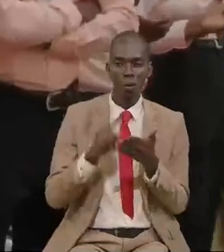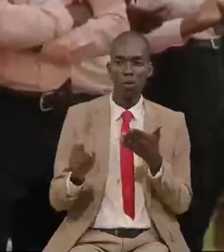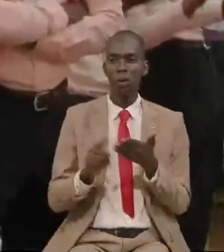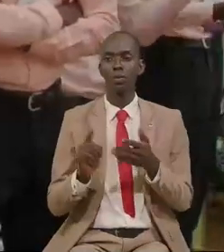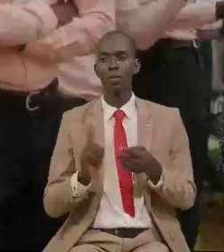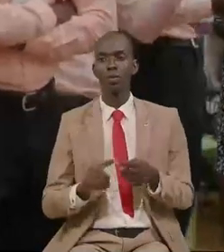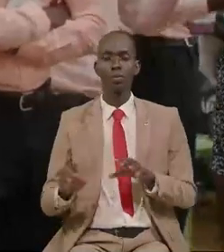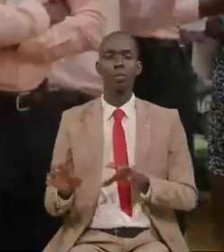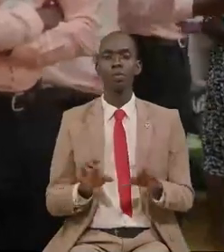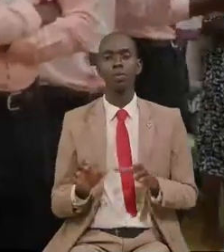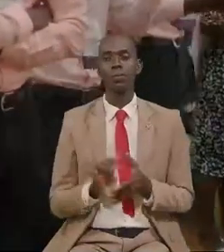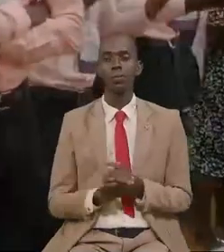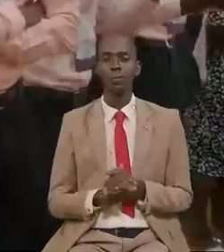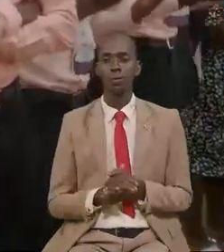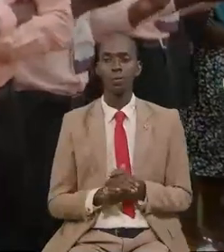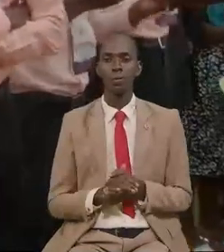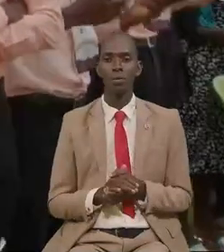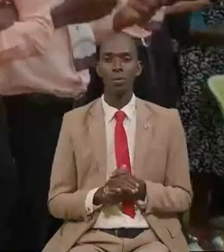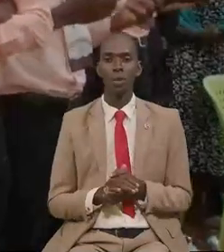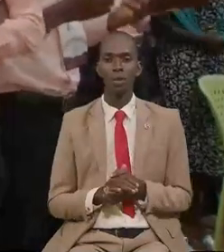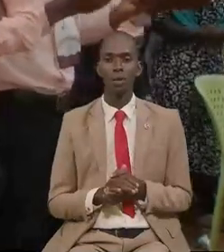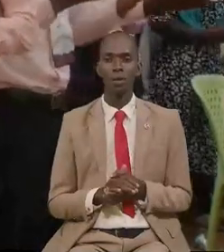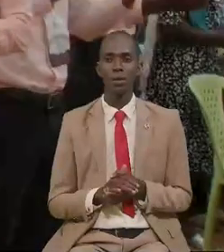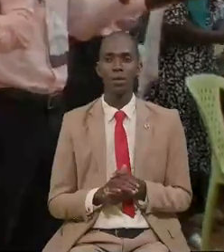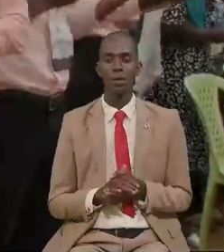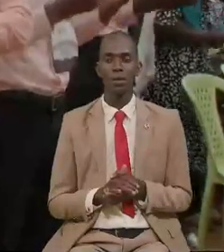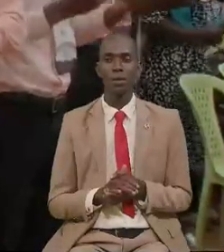observe et mets en pratique.